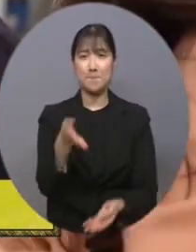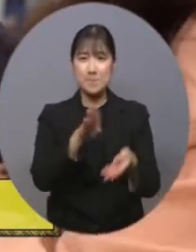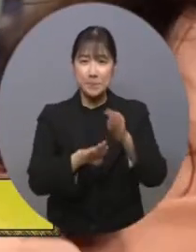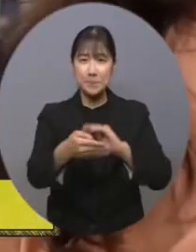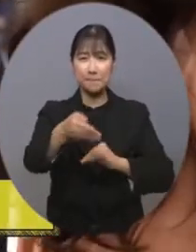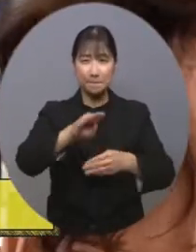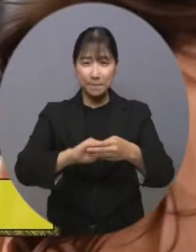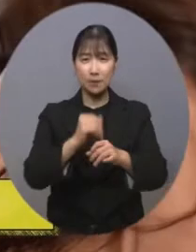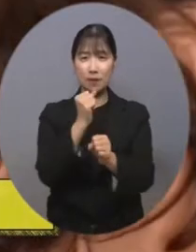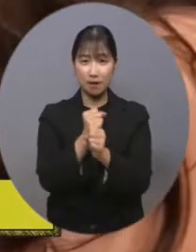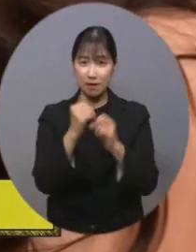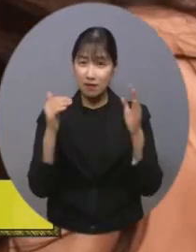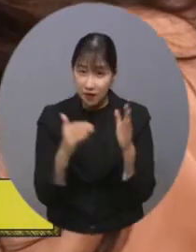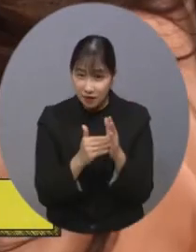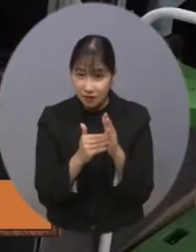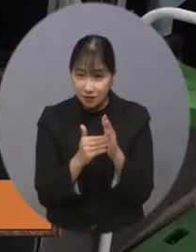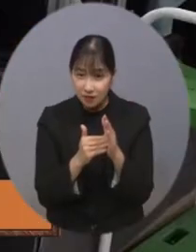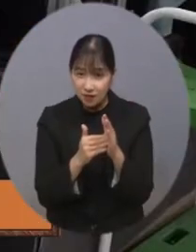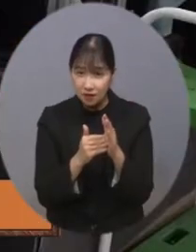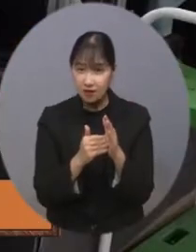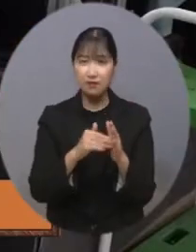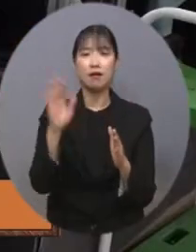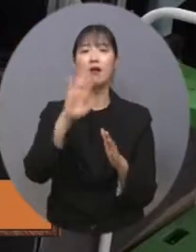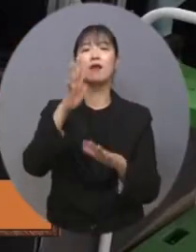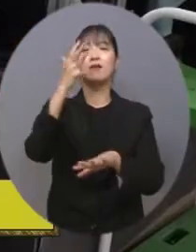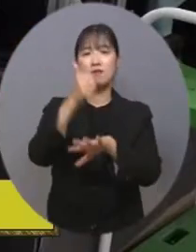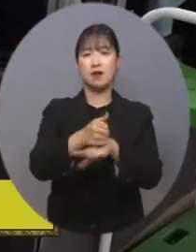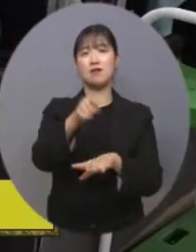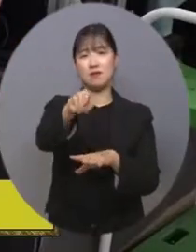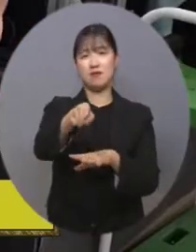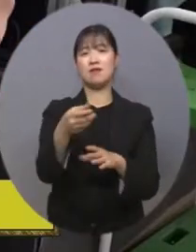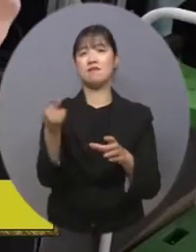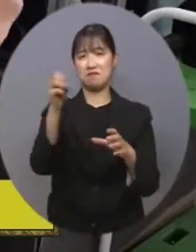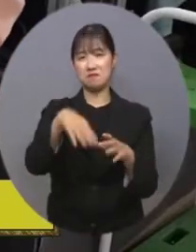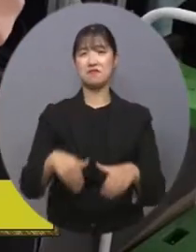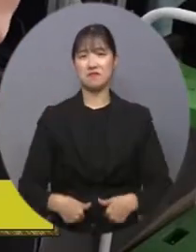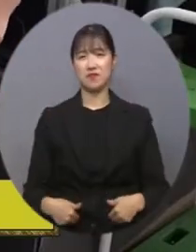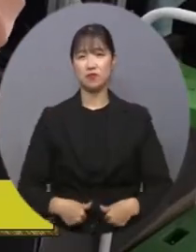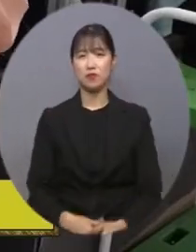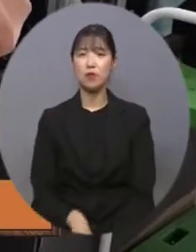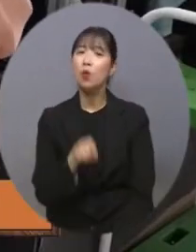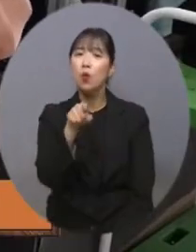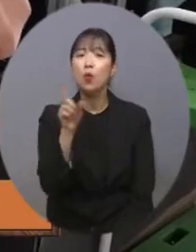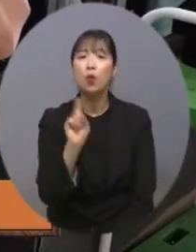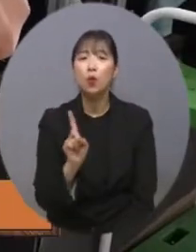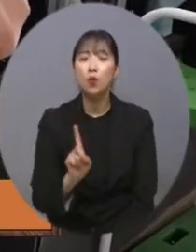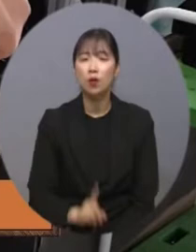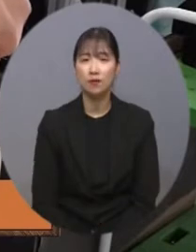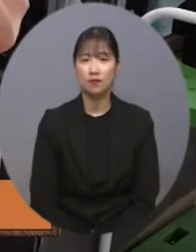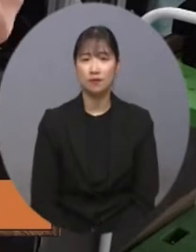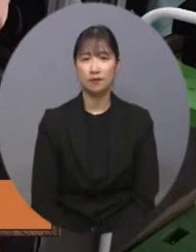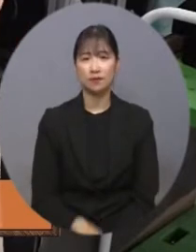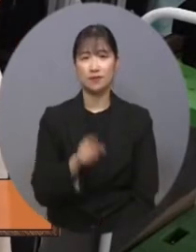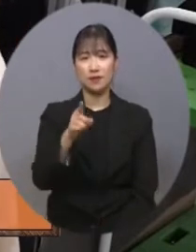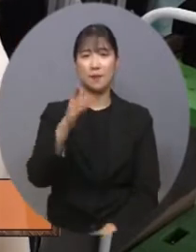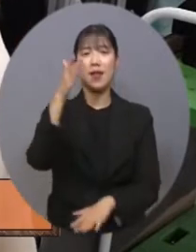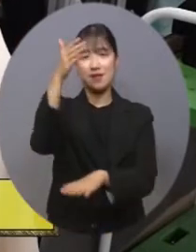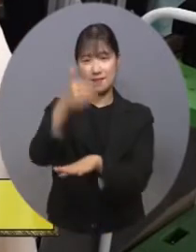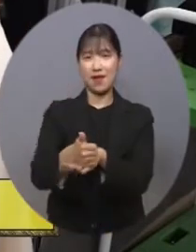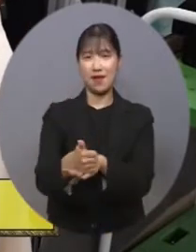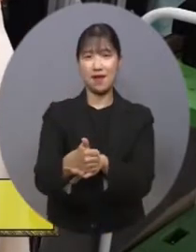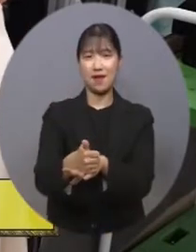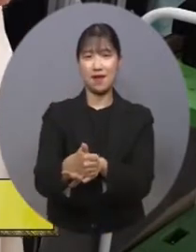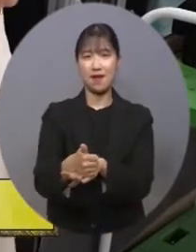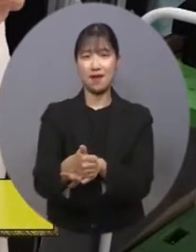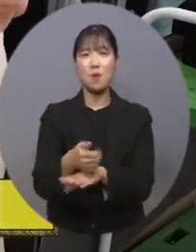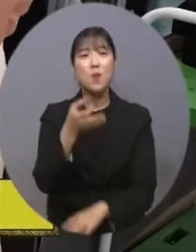하시고 여기서 이제 마무리가 되는 건가요? 아니, 마지막으로 이거 하나 아, 이것도, 이거는 뭐예요? 이거는 마지막에